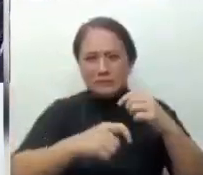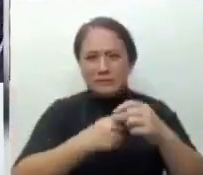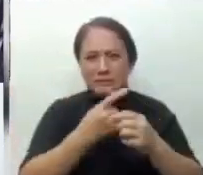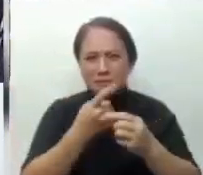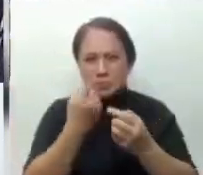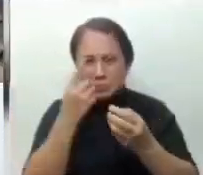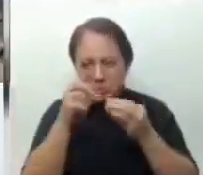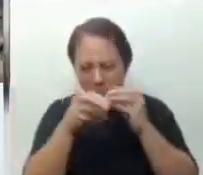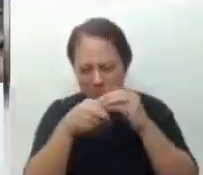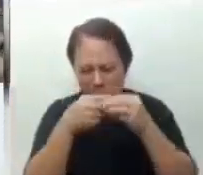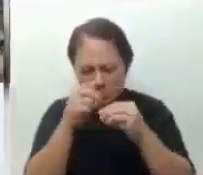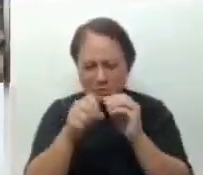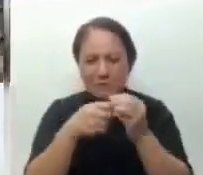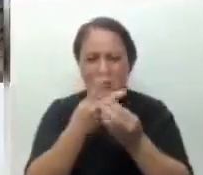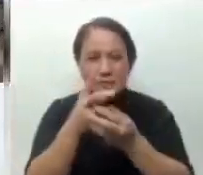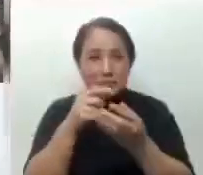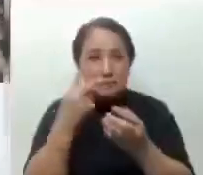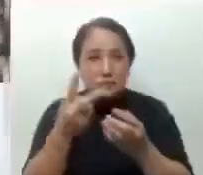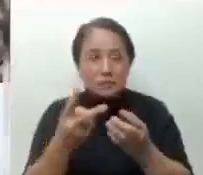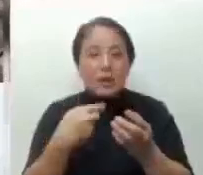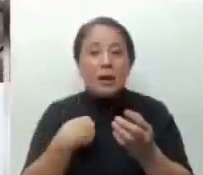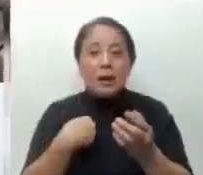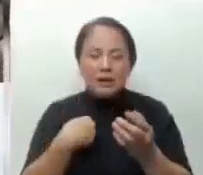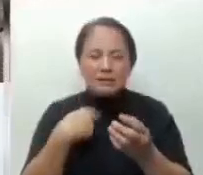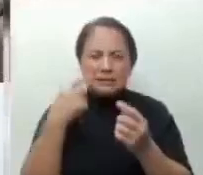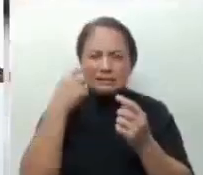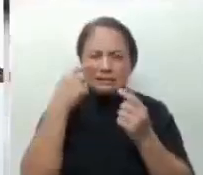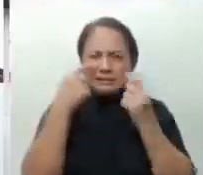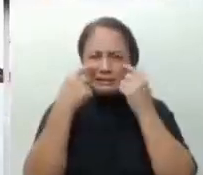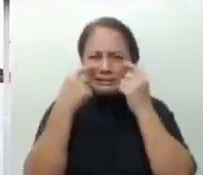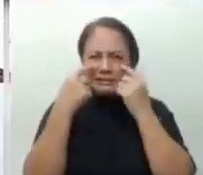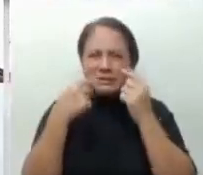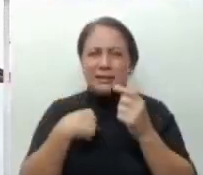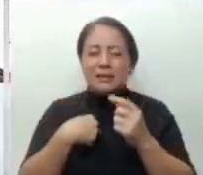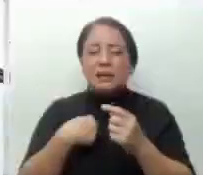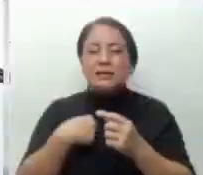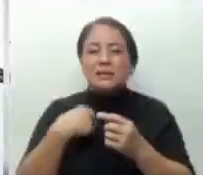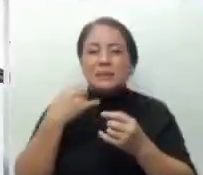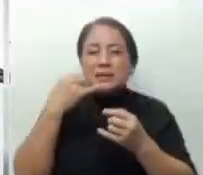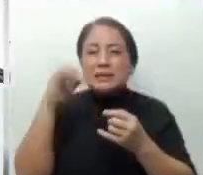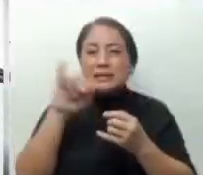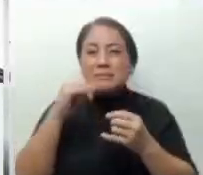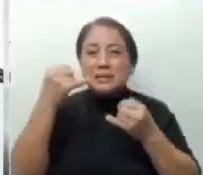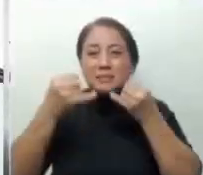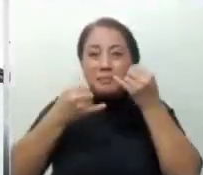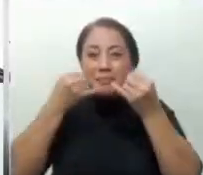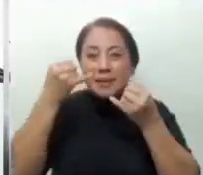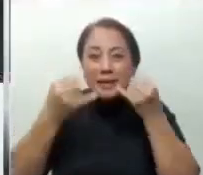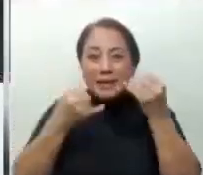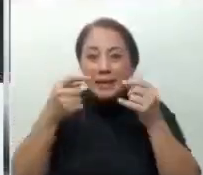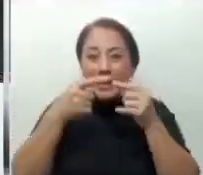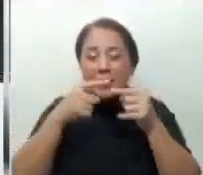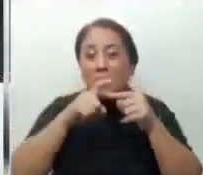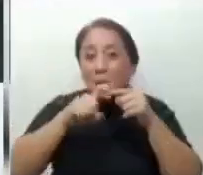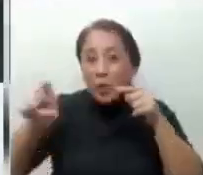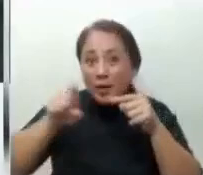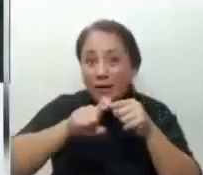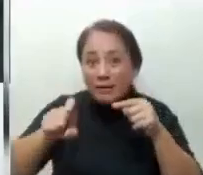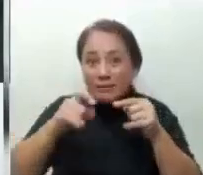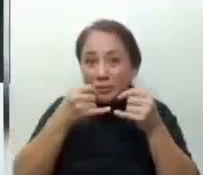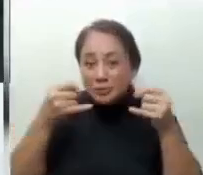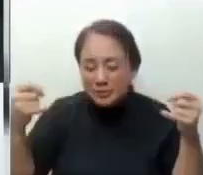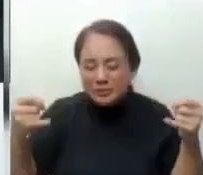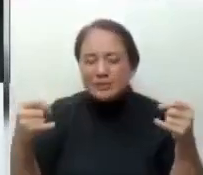na. Yan ang mga masakit sa mata na spaghetti wires o yung mga salasalabat na kable sa mga poste. Sa dami ng